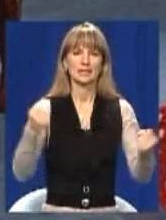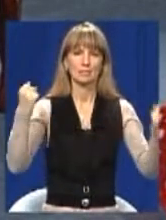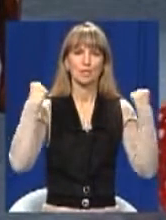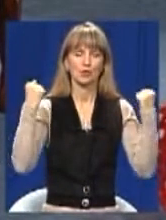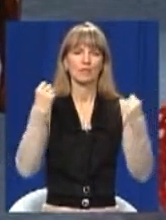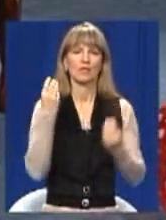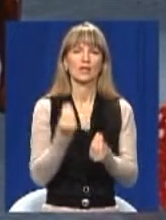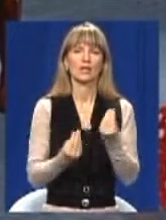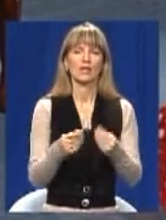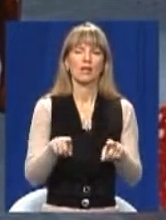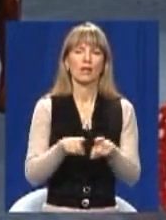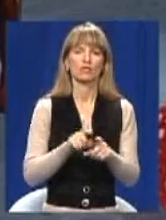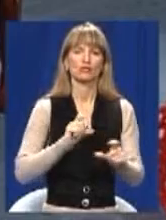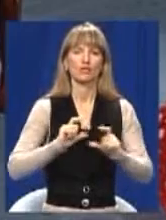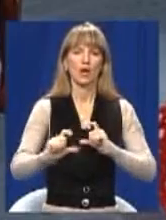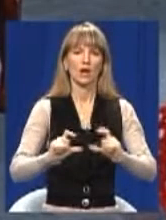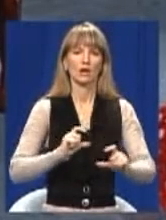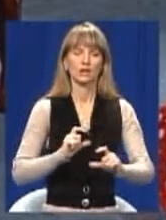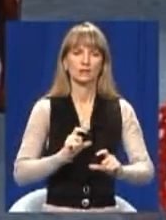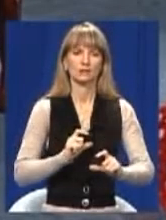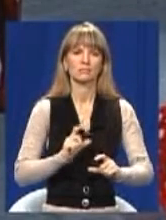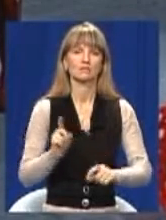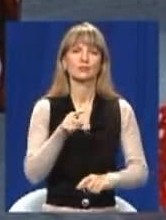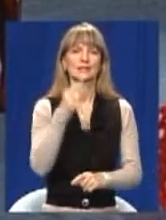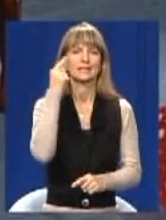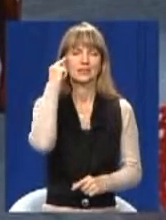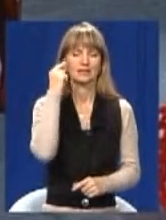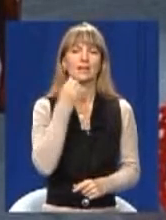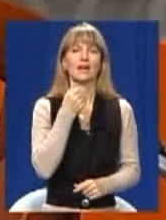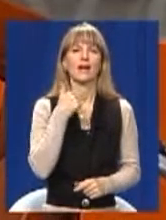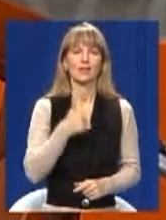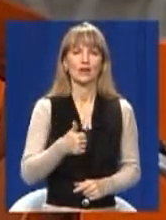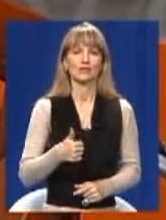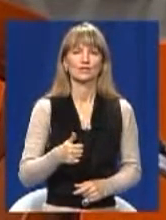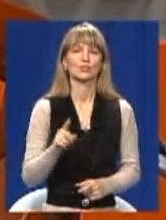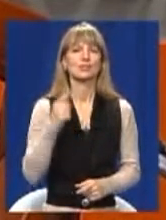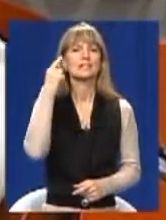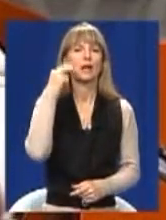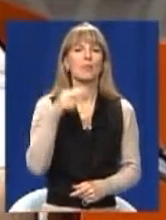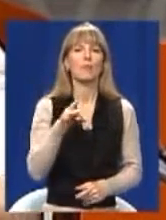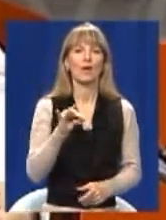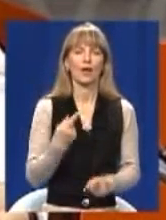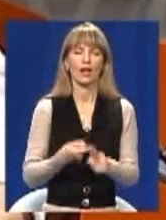спортивних ігор, як шахи? Що ти знаєш про це? Що ти знаєш про цю гру?